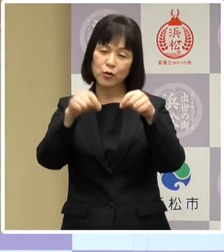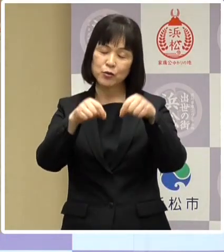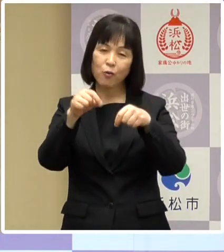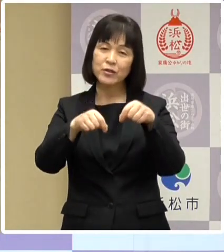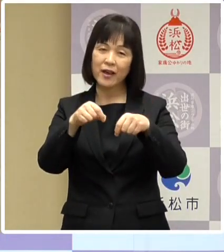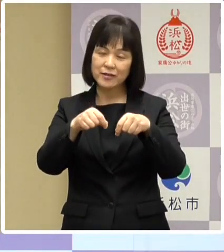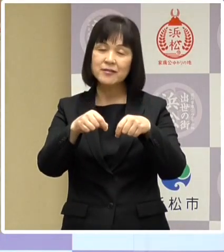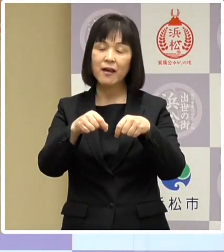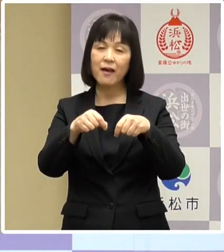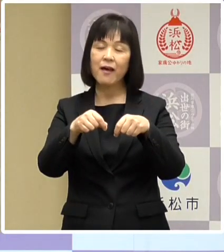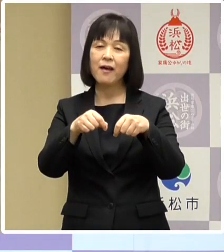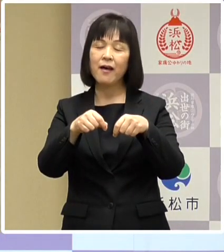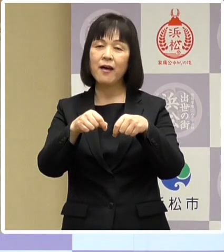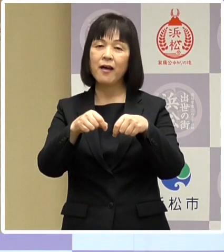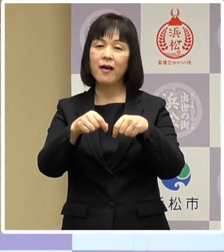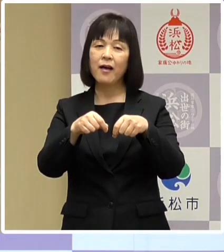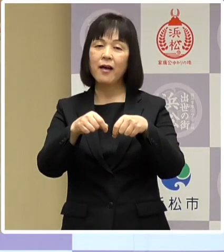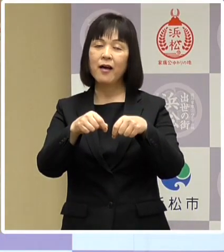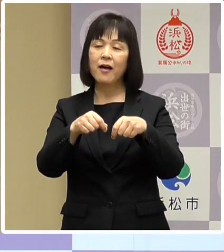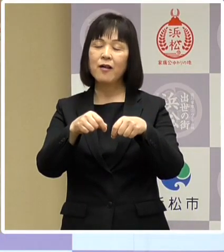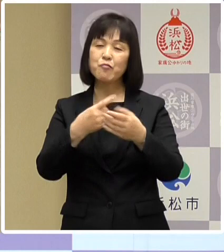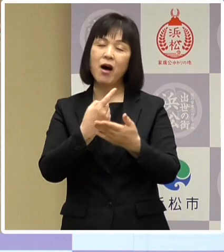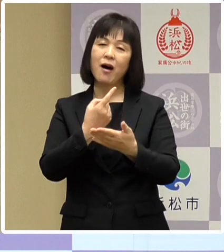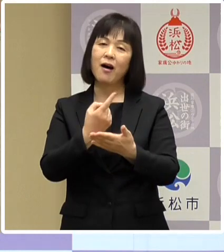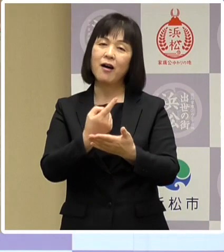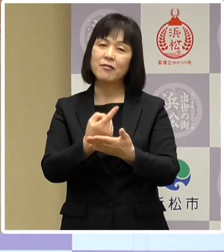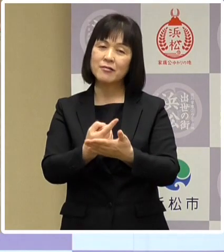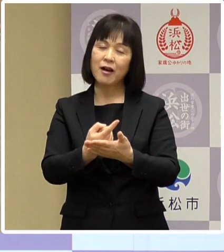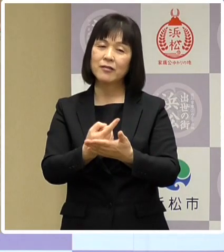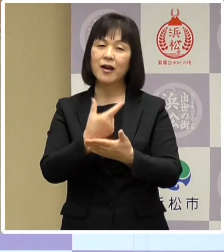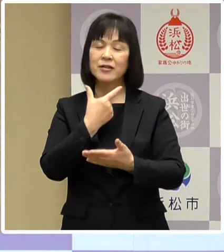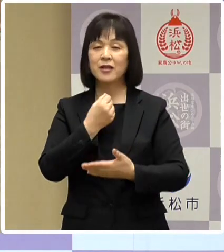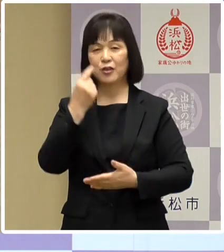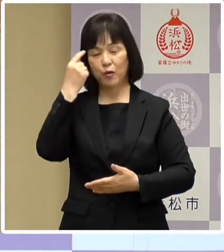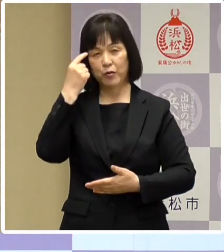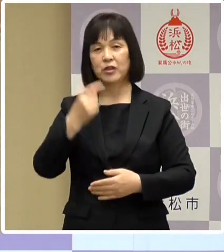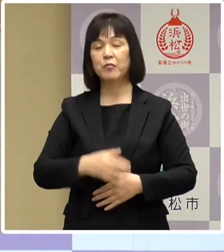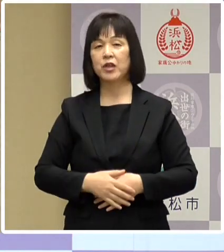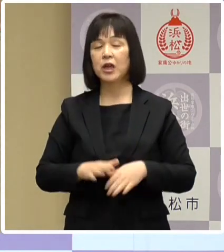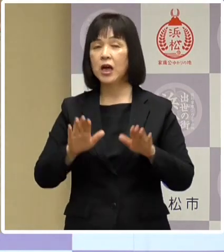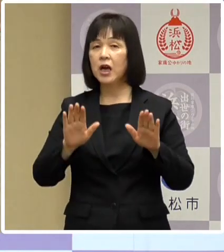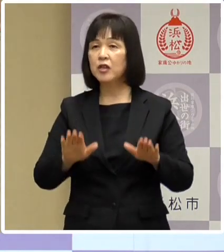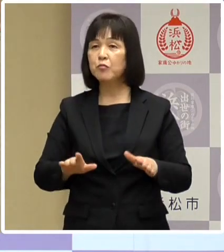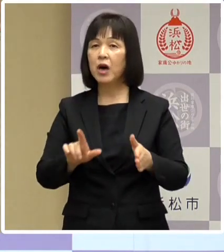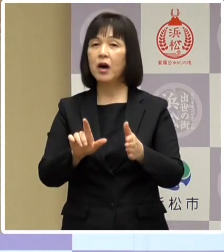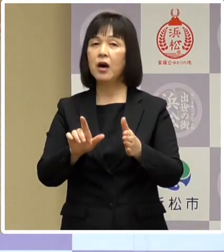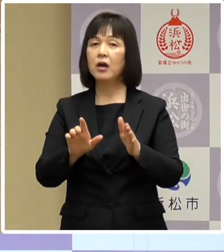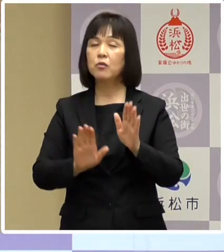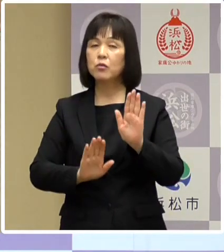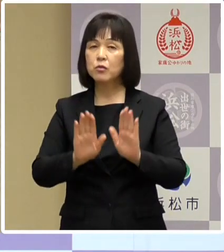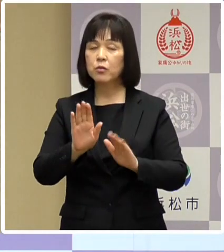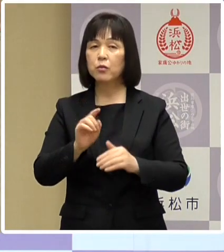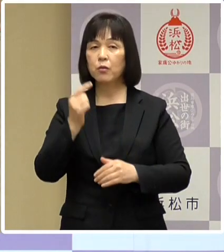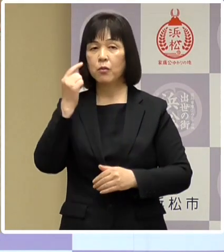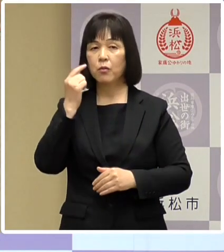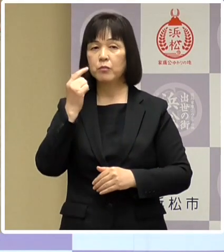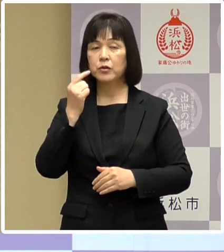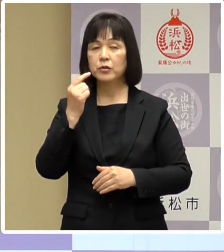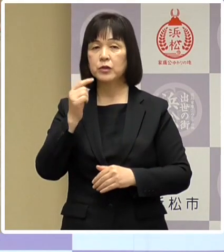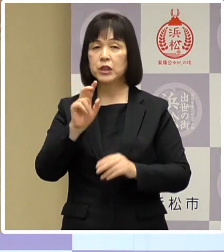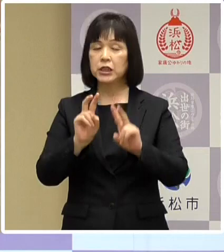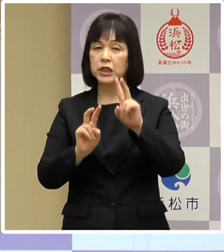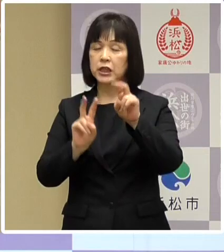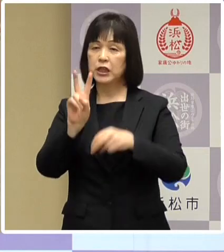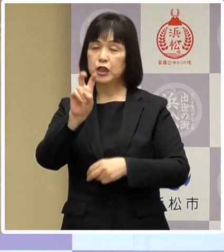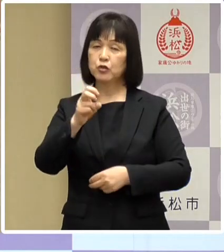討してできるまあ参加はしようと思ってますけど、今のところはですね、確か